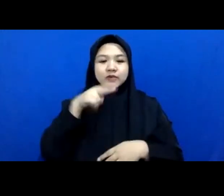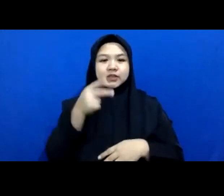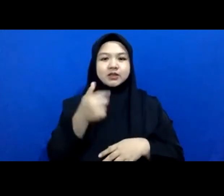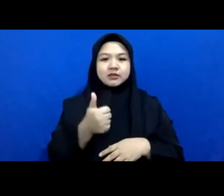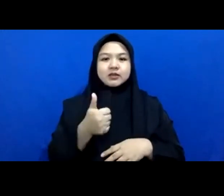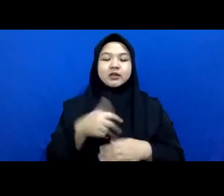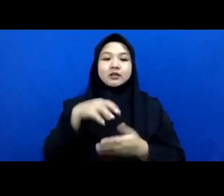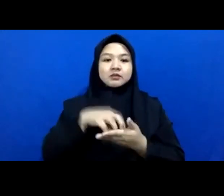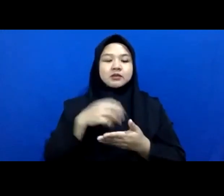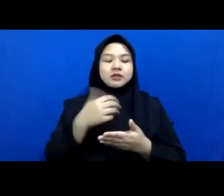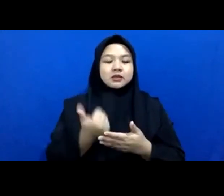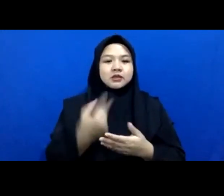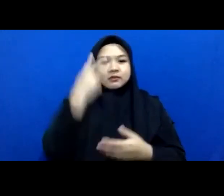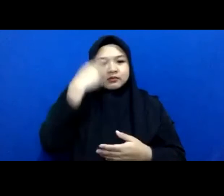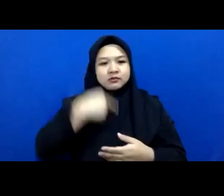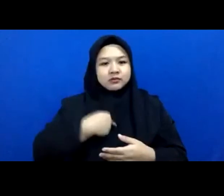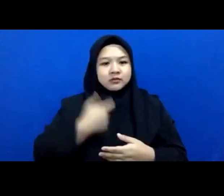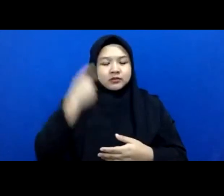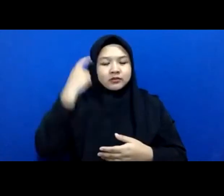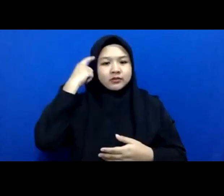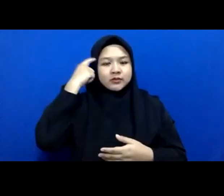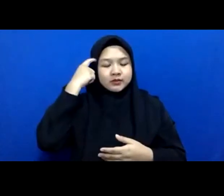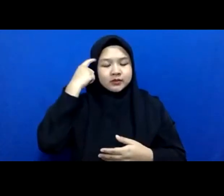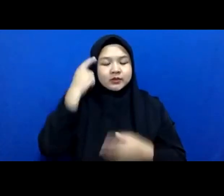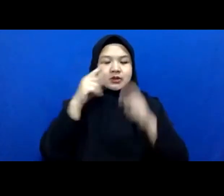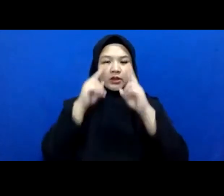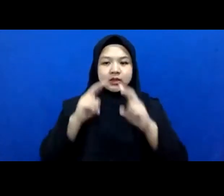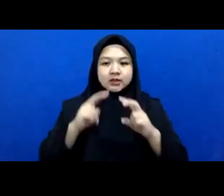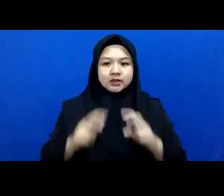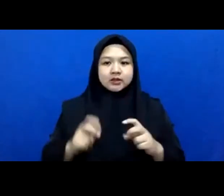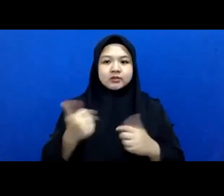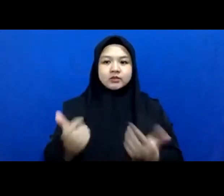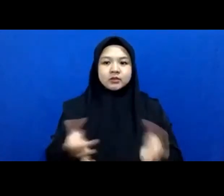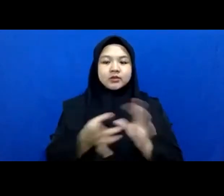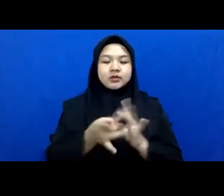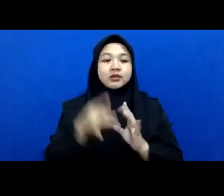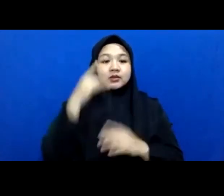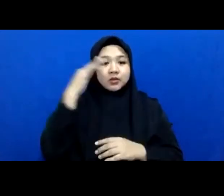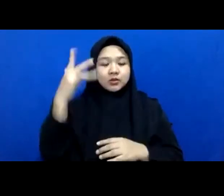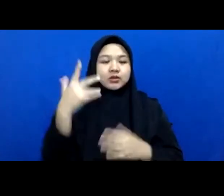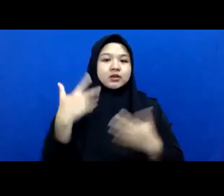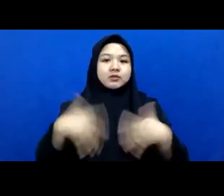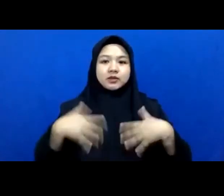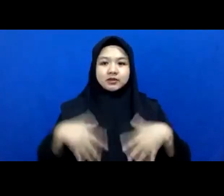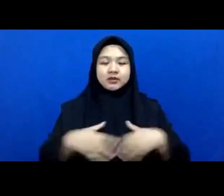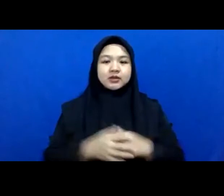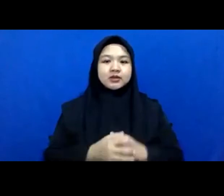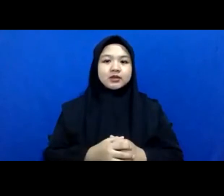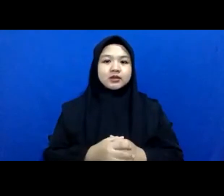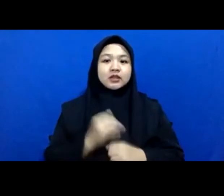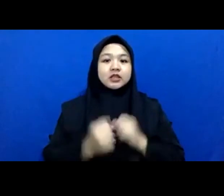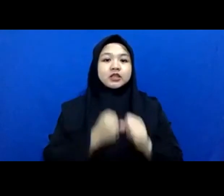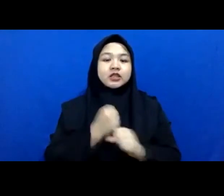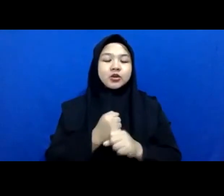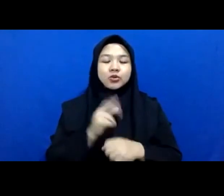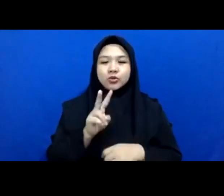berefleksi dan berpikir analitis untuk mengkaitkan teori dan juga praktis. Nah, sejak tahun 2018, Save